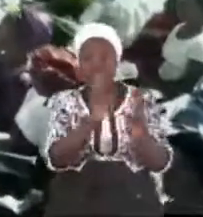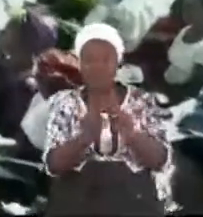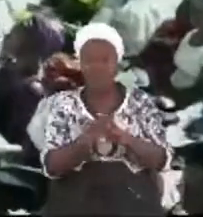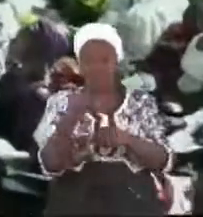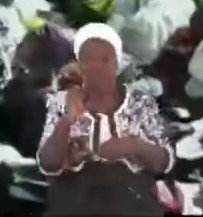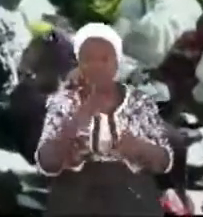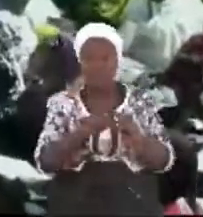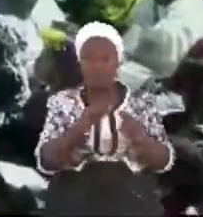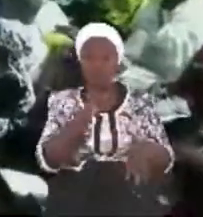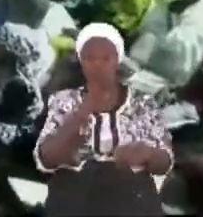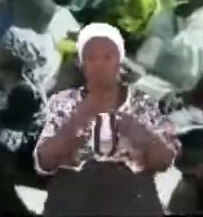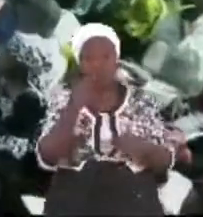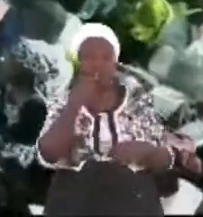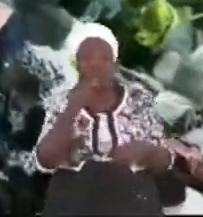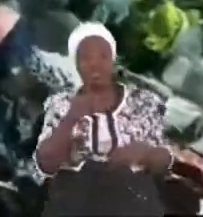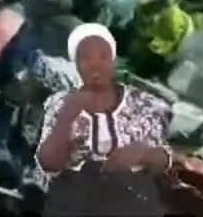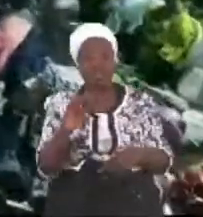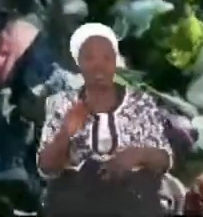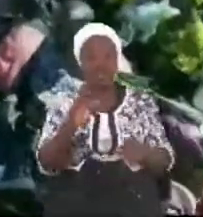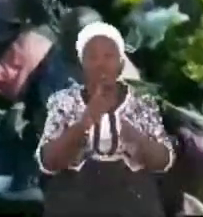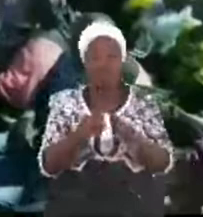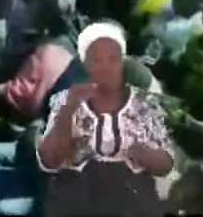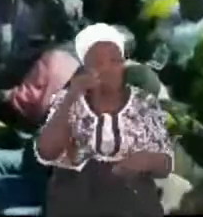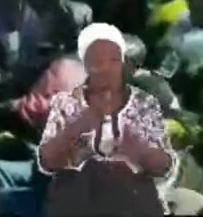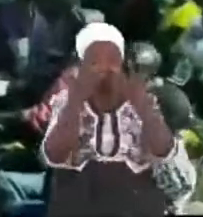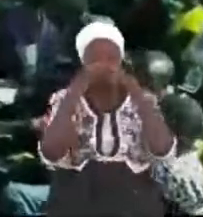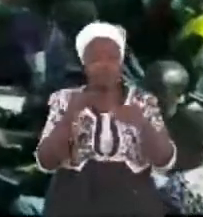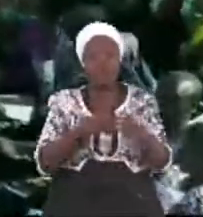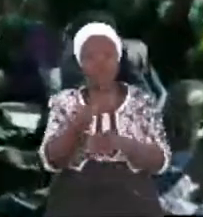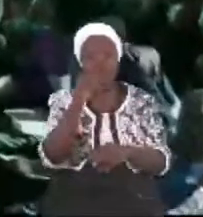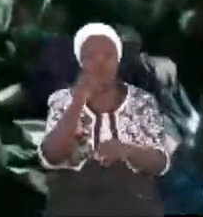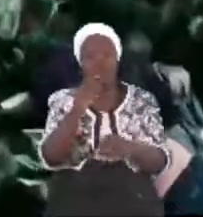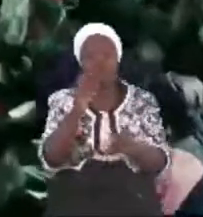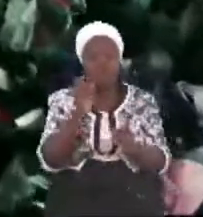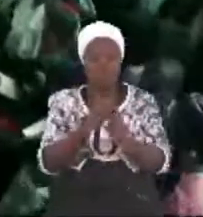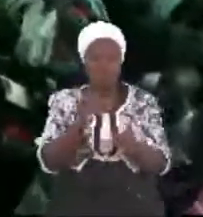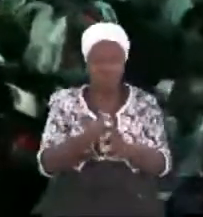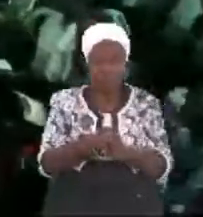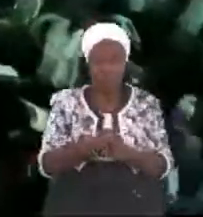jamais. Tandis que la tristesse du monde produit la mort.